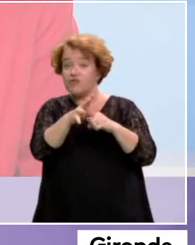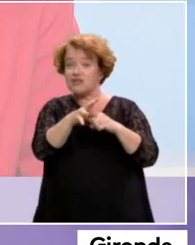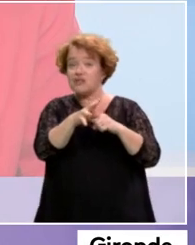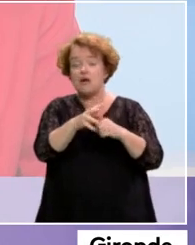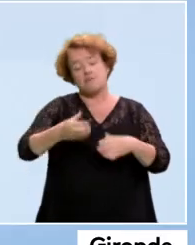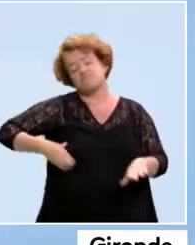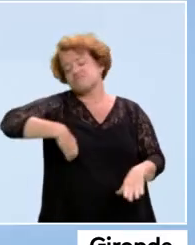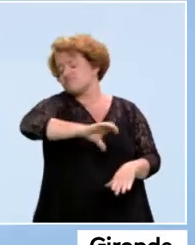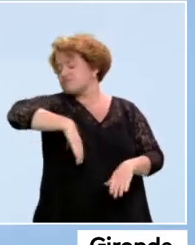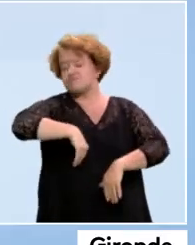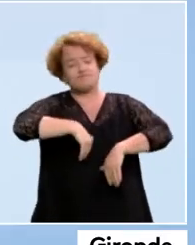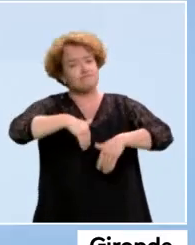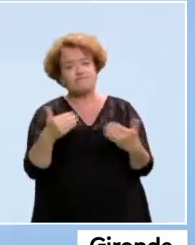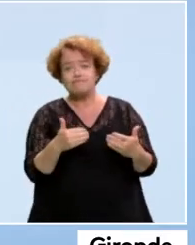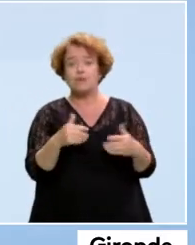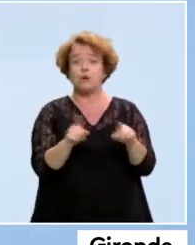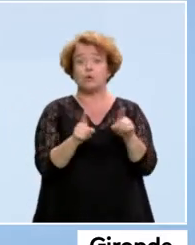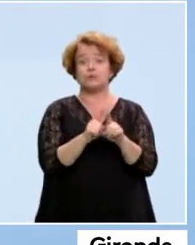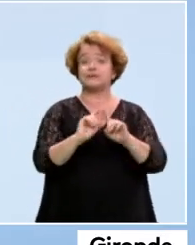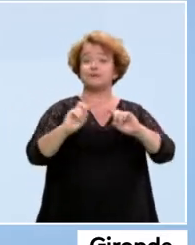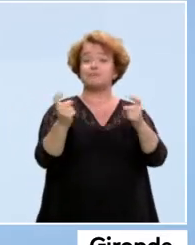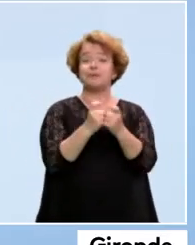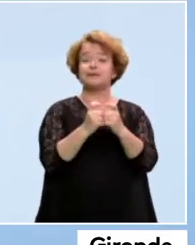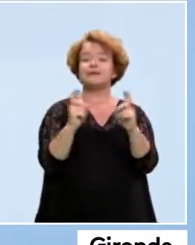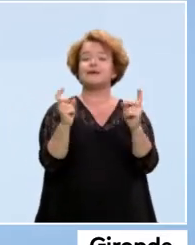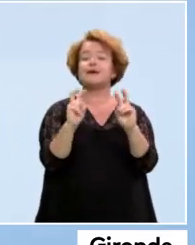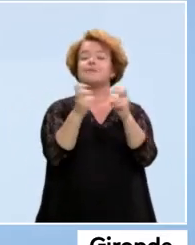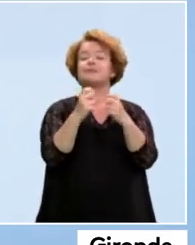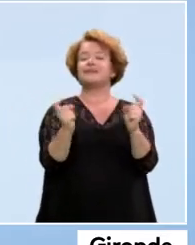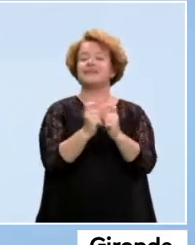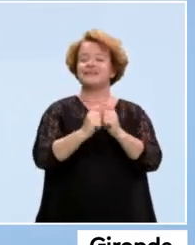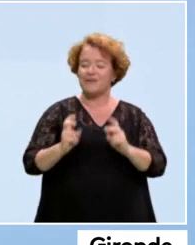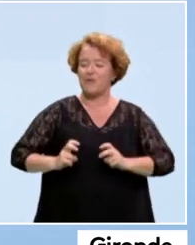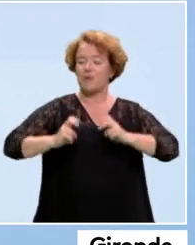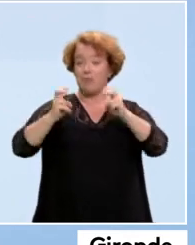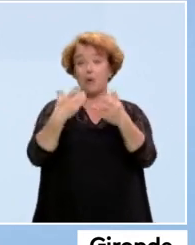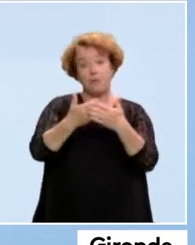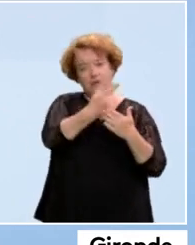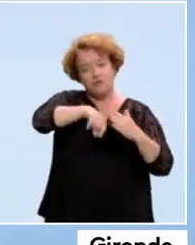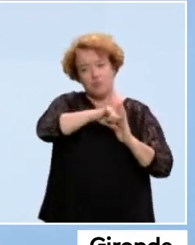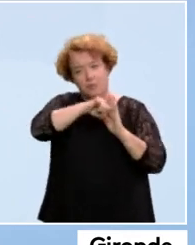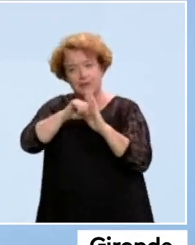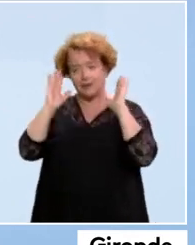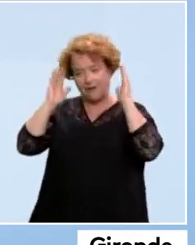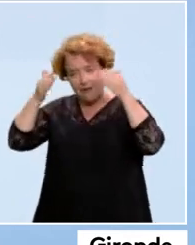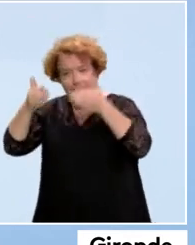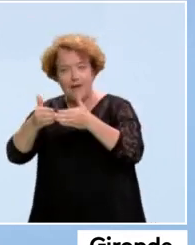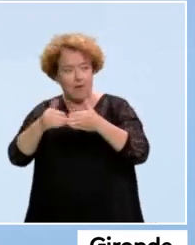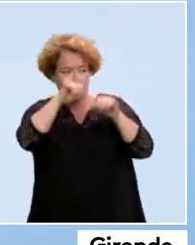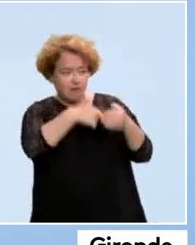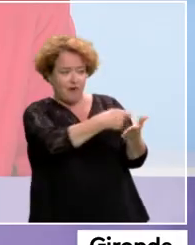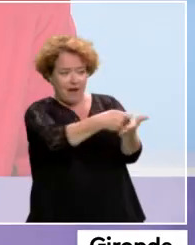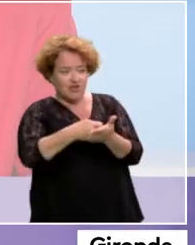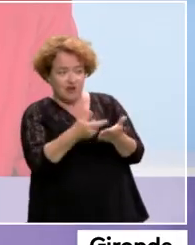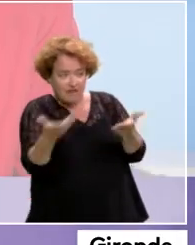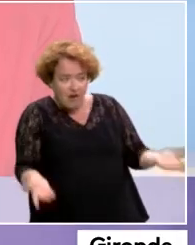oeuvre là du fait de la hausse de l'électricité montre bien que c'est notre première préoccupation le maintien du pouvoir d'achat des Français donc je trouve